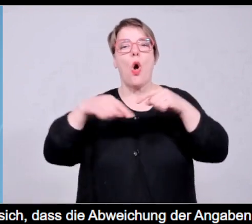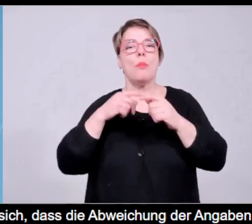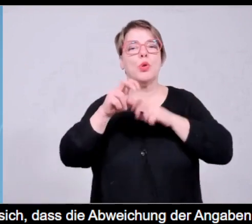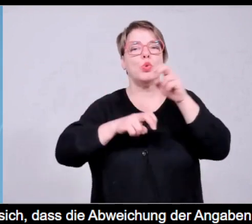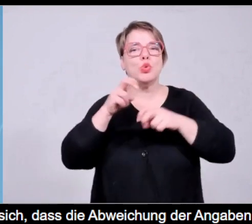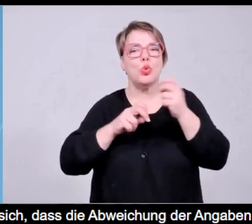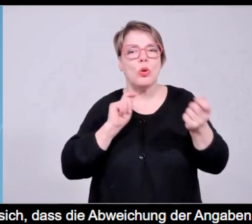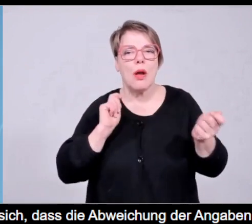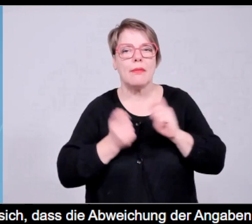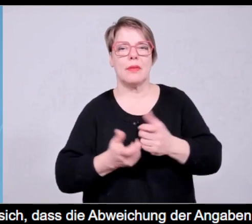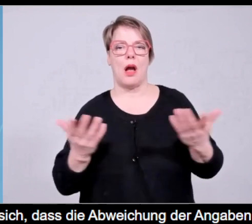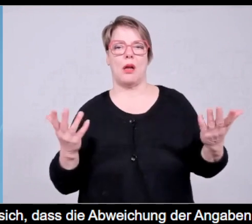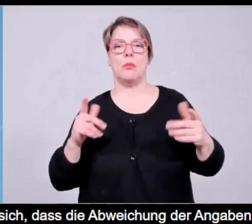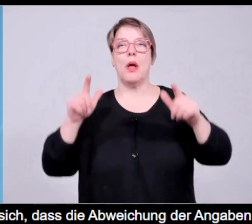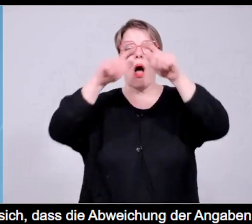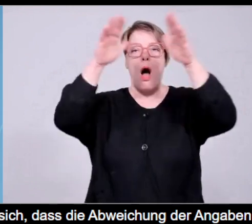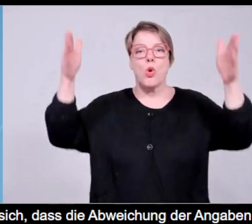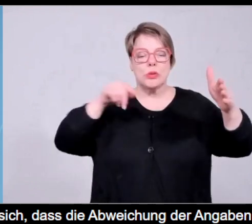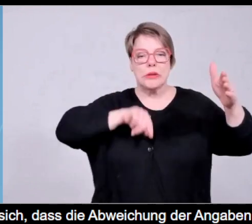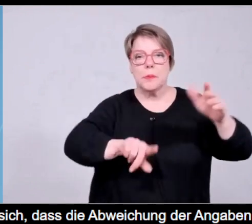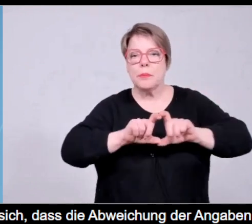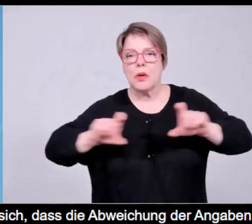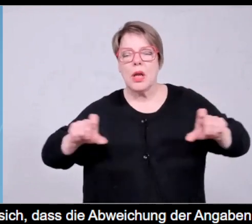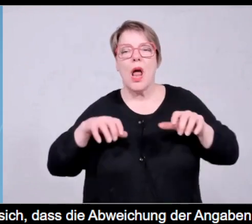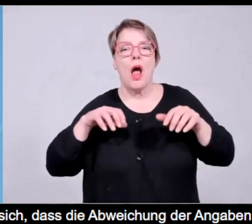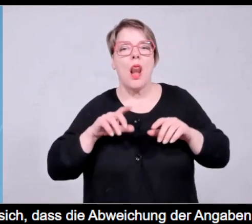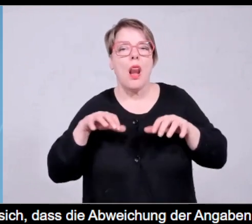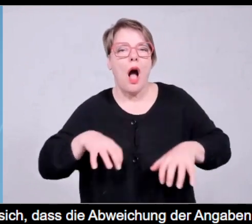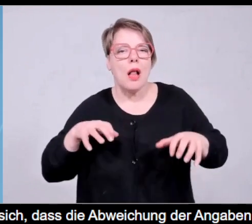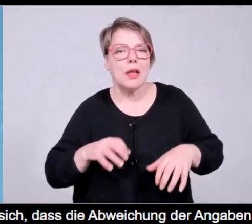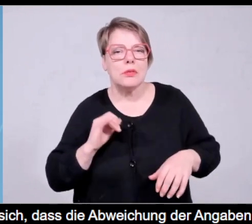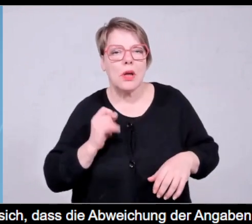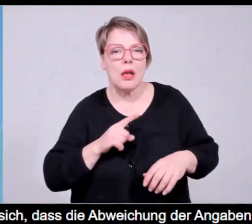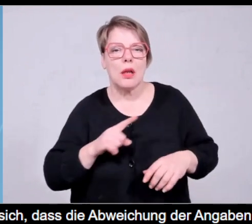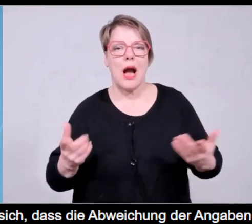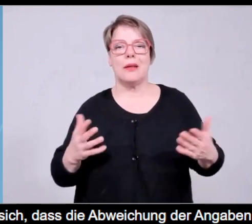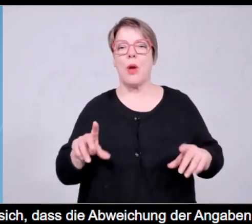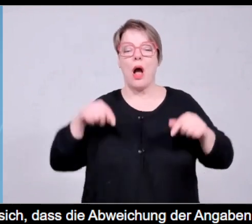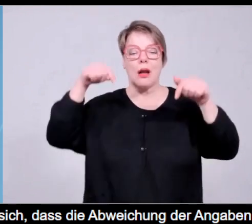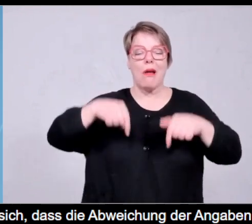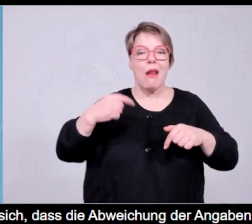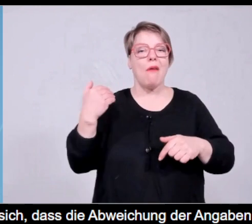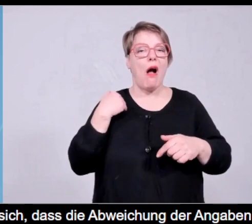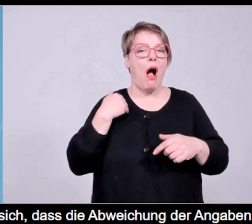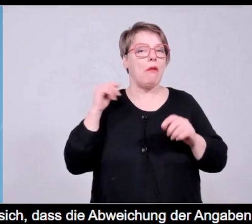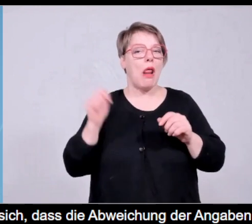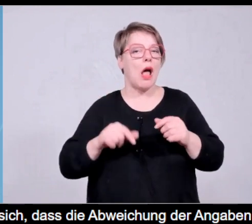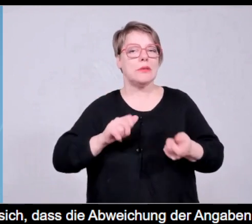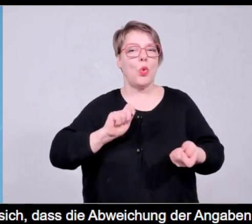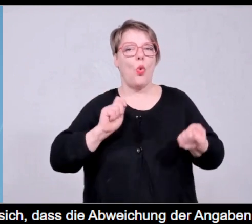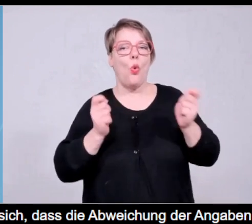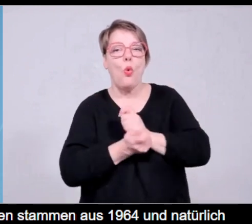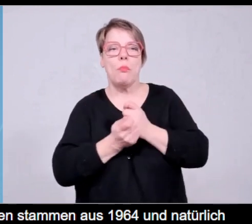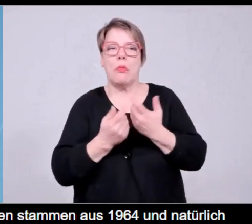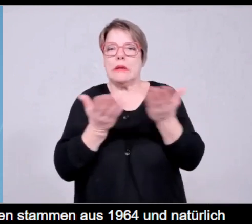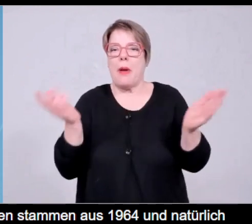Jahren, sind jetzt natürlich auch mit vielen Steuererklärungen aufgetaucht. Und insofern ist es nicht so, wie immer wieder behauptet